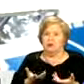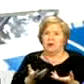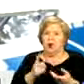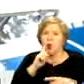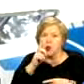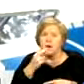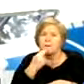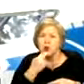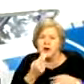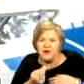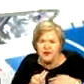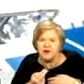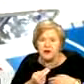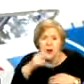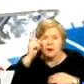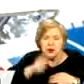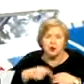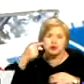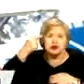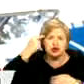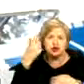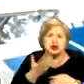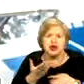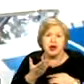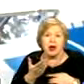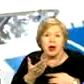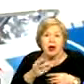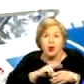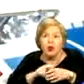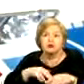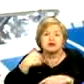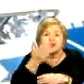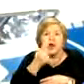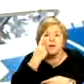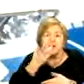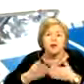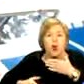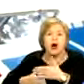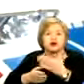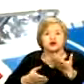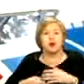polițist trebuie să cunoască aceste mici detalii de un minim de prim ajutor.